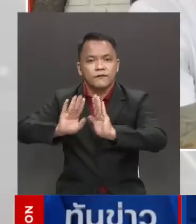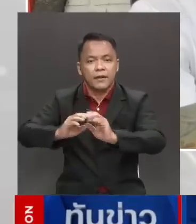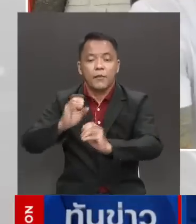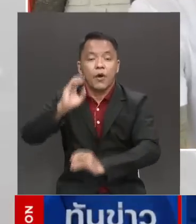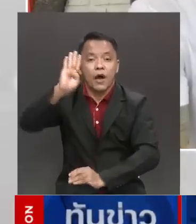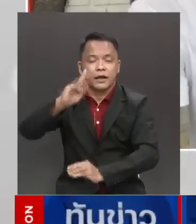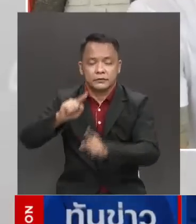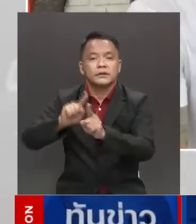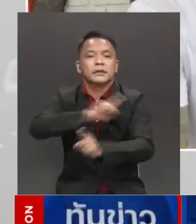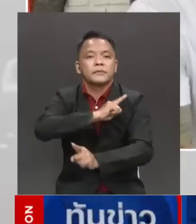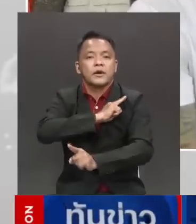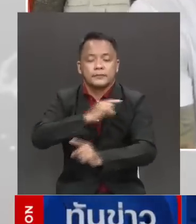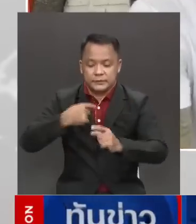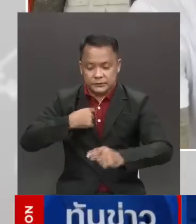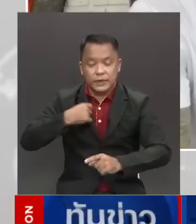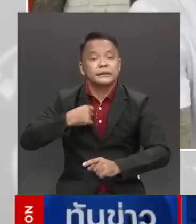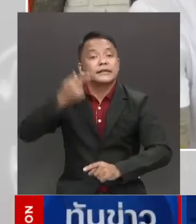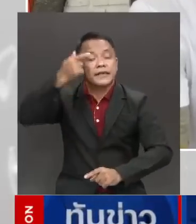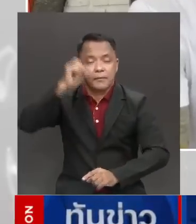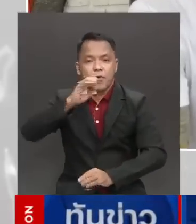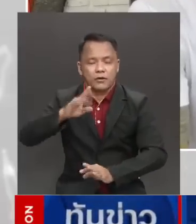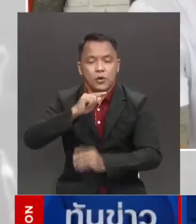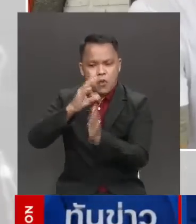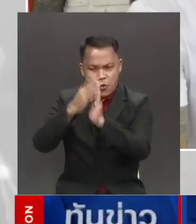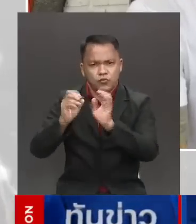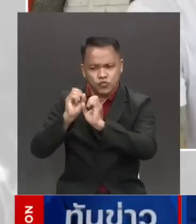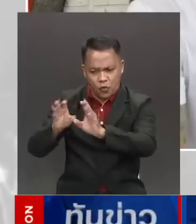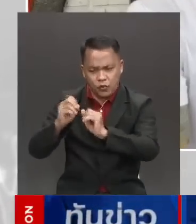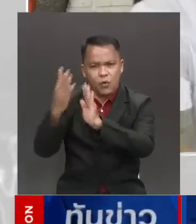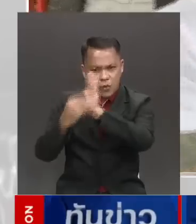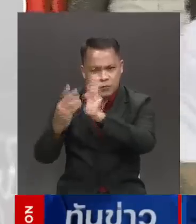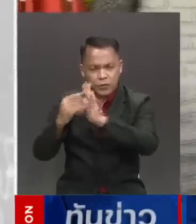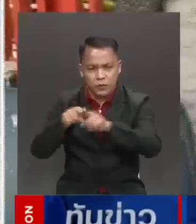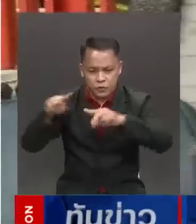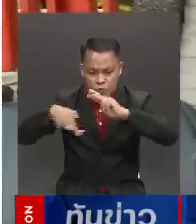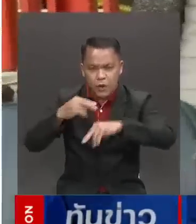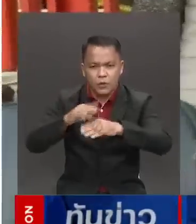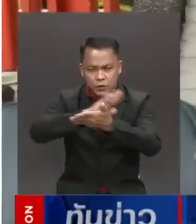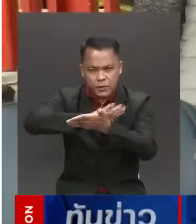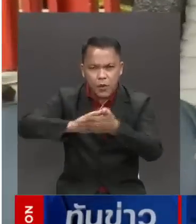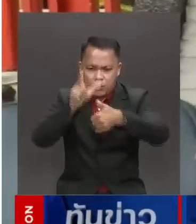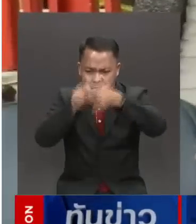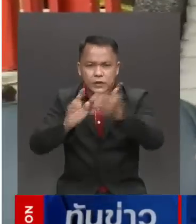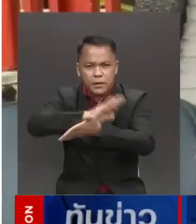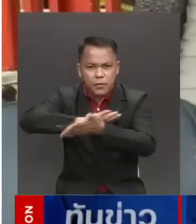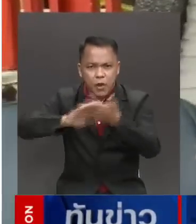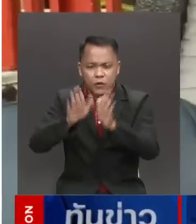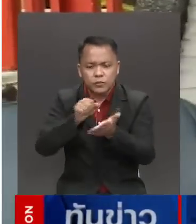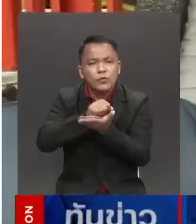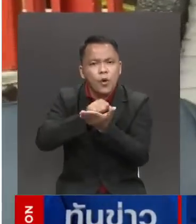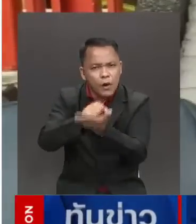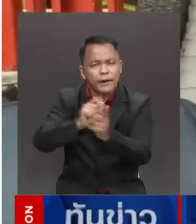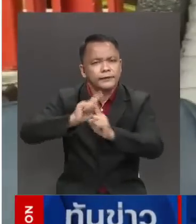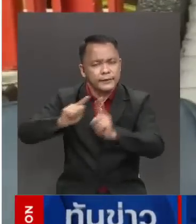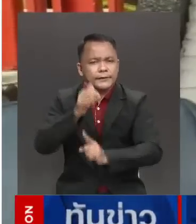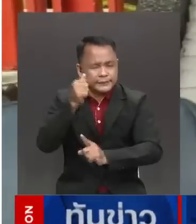ริษัทต้นสังกัดของชายเสื้อดำคนนี้บอกคุณควรจะอบรมดูแลพนักงานให้ใช้กิริยามารยาทที่มันเหมาะสมกับผู้มาใช้บริ